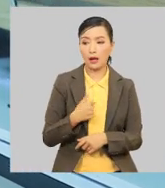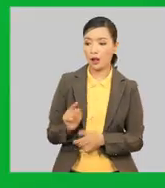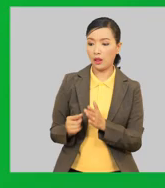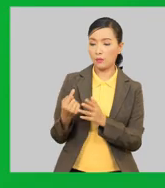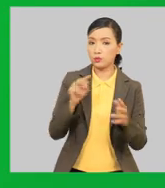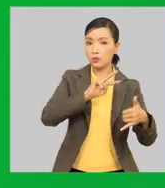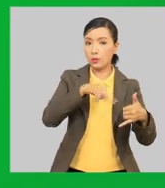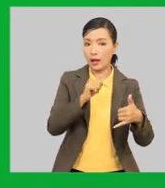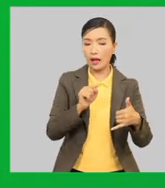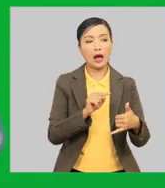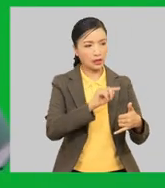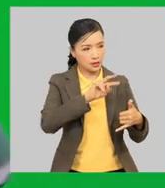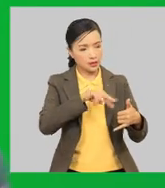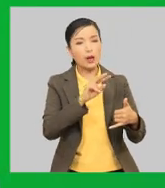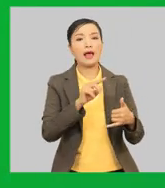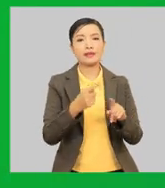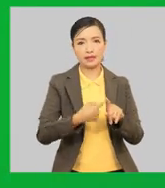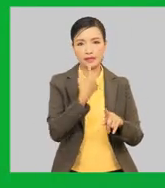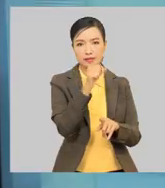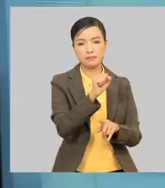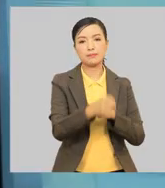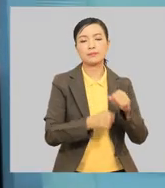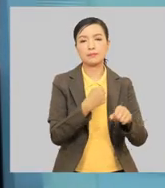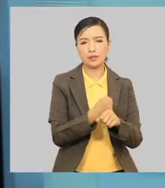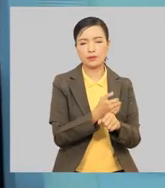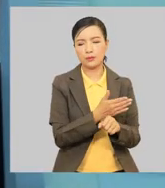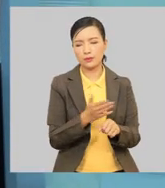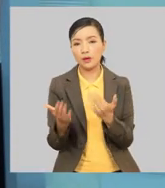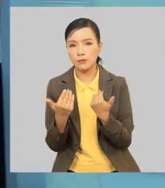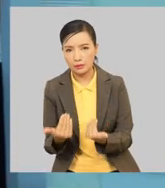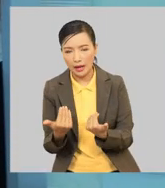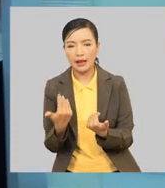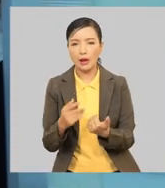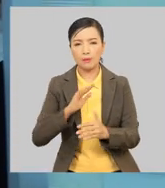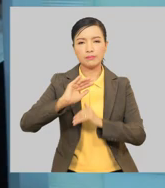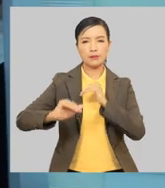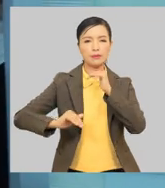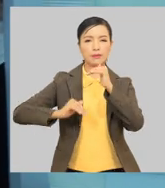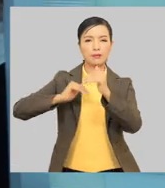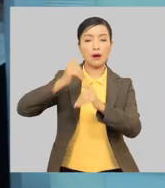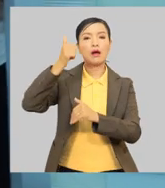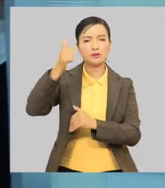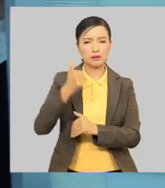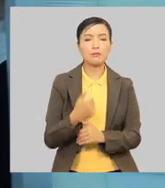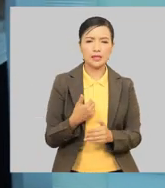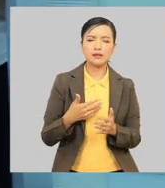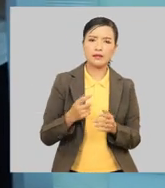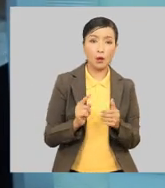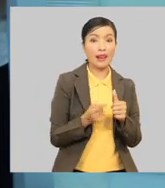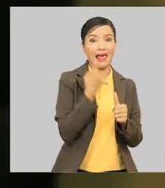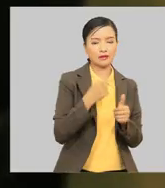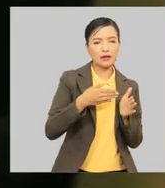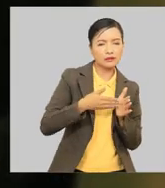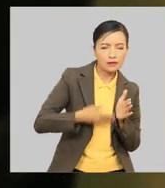ไหร่ครับ เดือนตุลาปี2558 แล้วหลังจากวันนั้นจนถึงวันนี้เป็นอย่างไรบ้างครับพัฒนาการของเขา ก็พัฒนาการเริ่มแรกก็ยัง